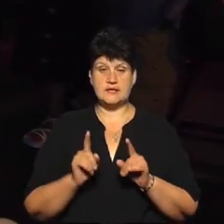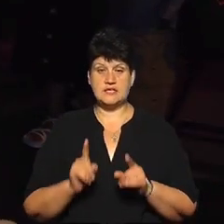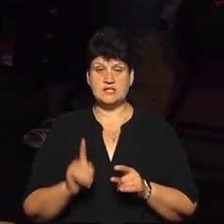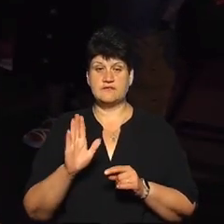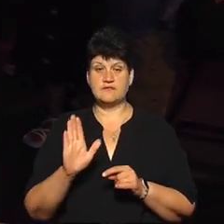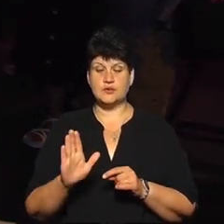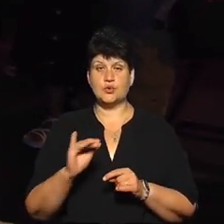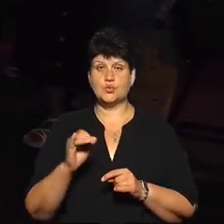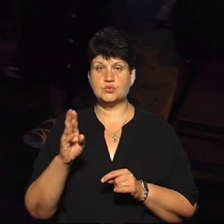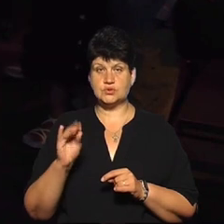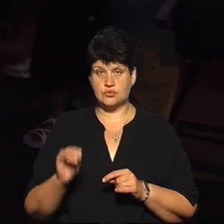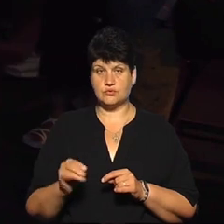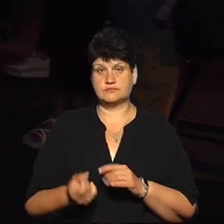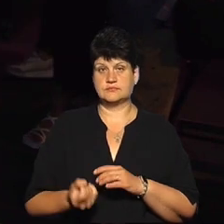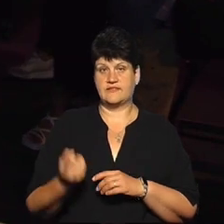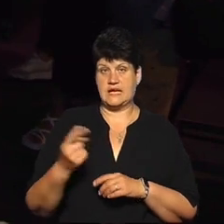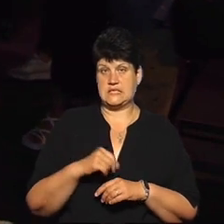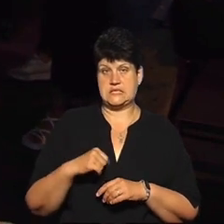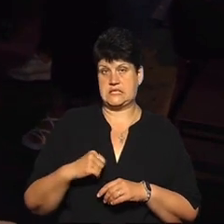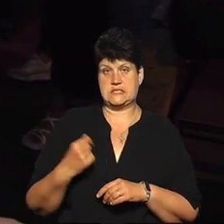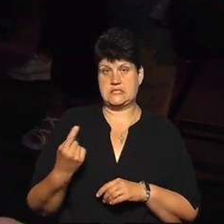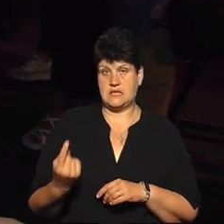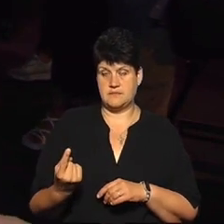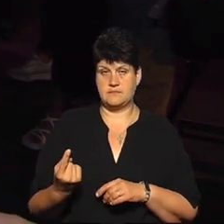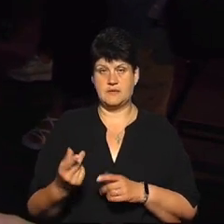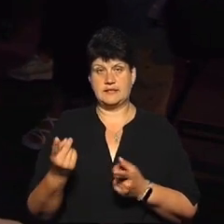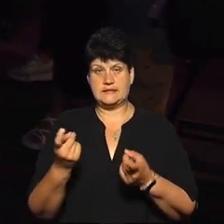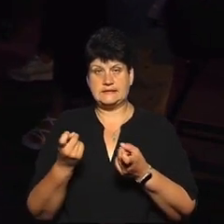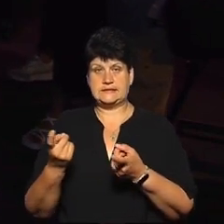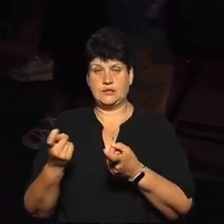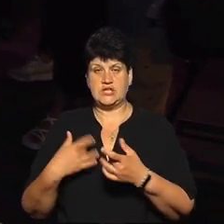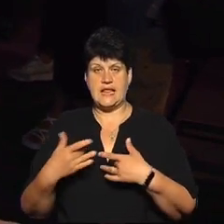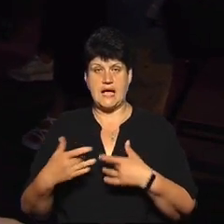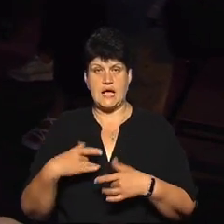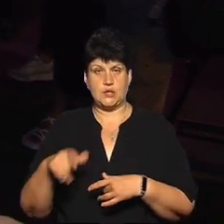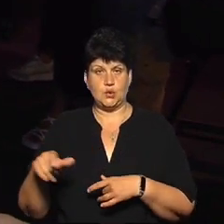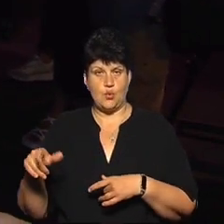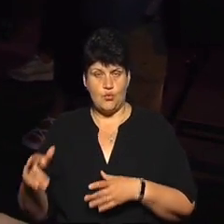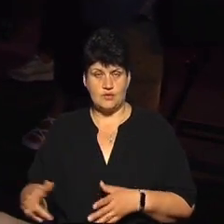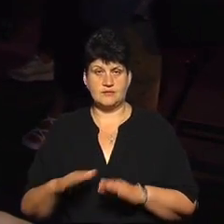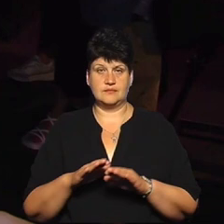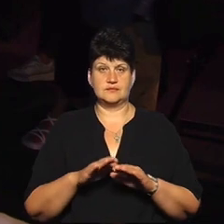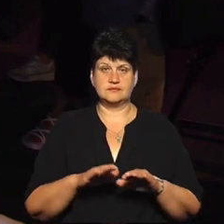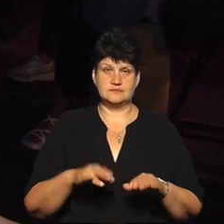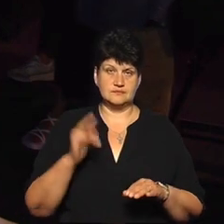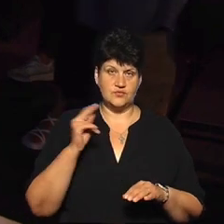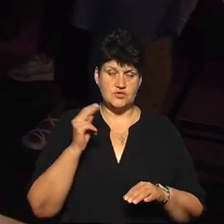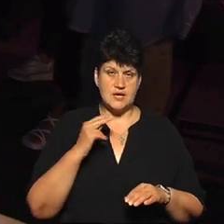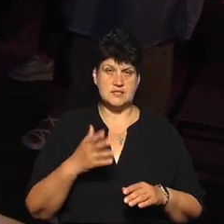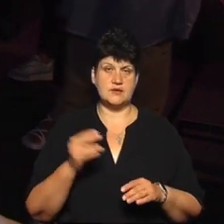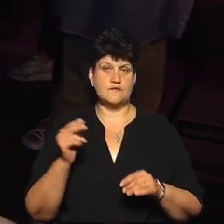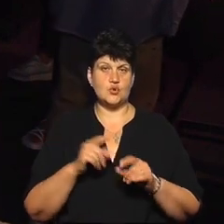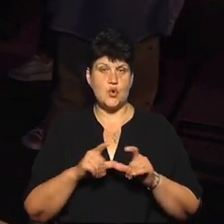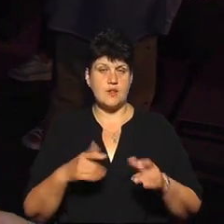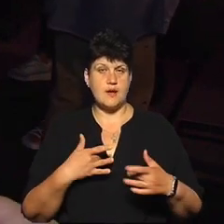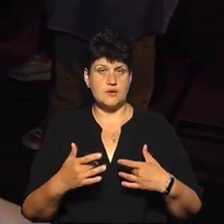сам. Ми залучали акторів наших тернопільських, також діток, які навчаються в акторській школі. Звісно,